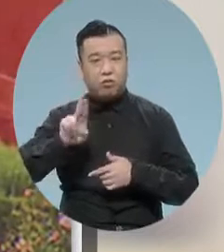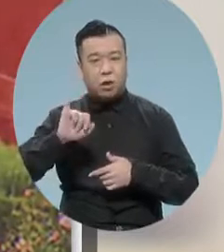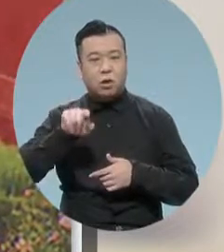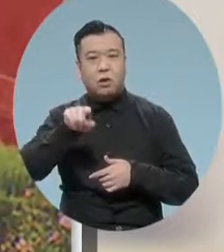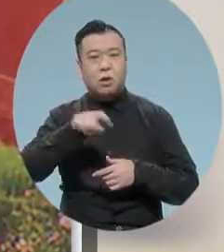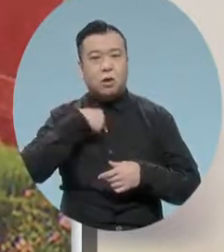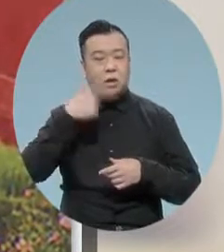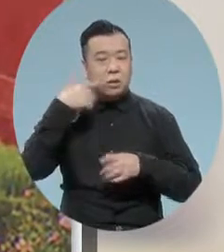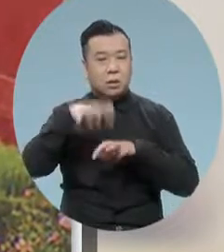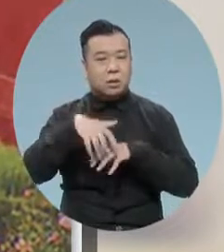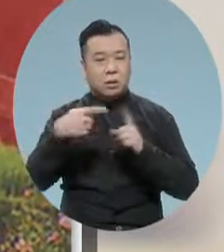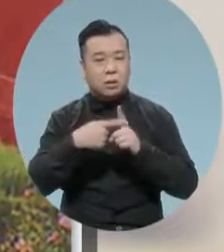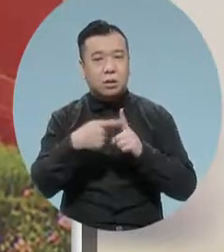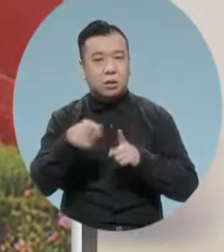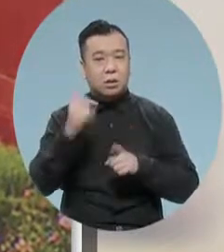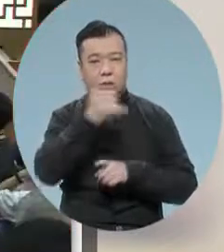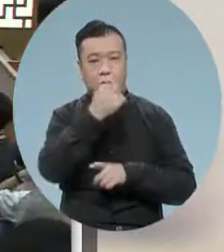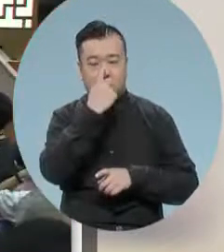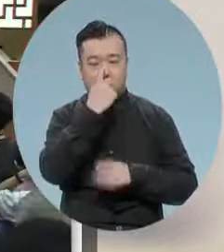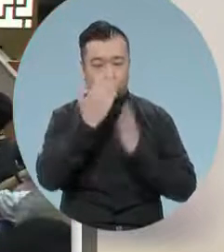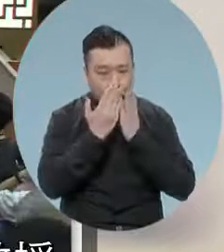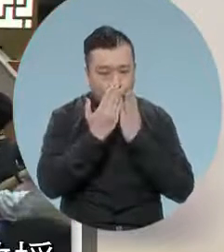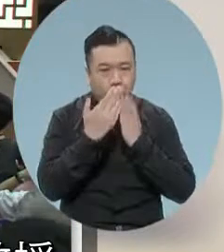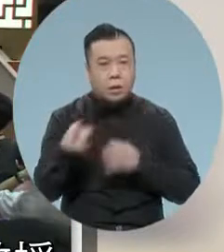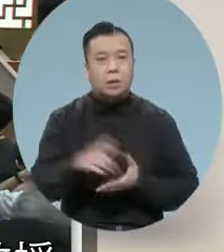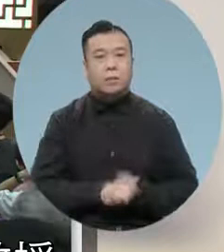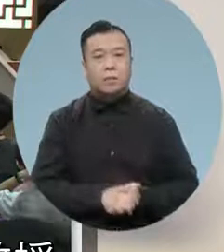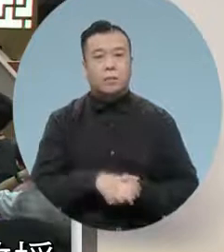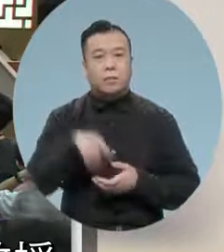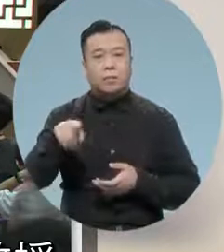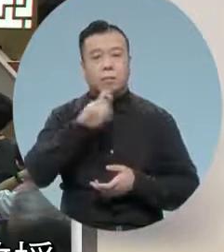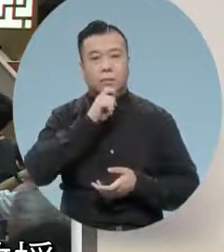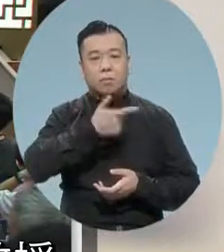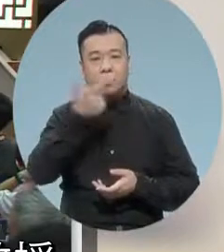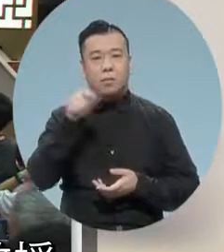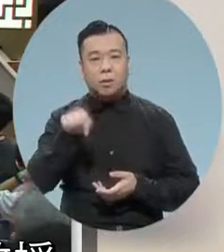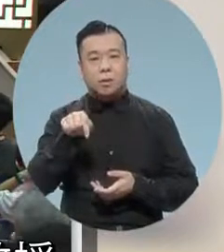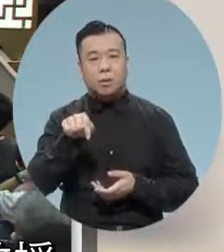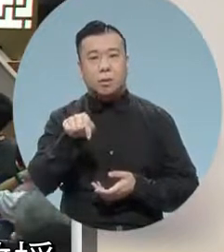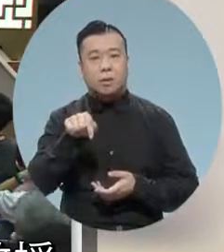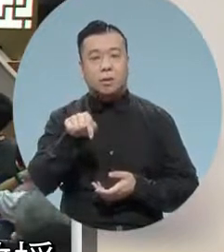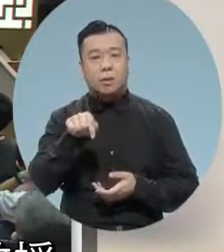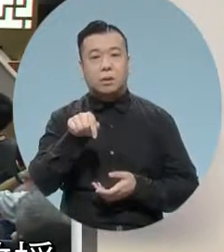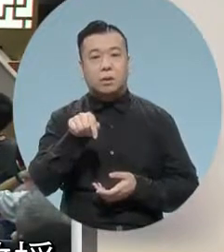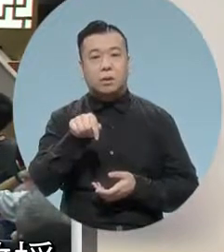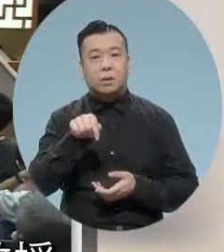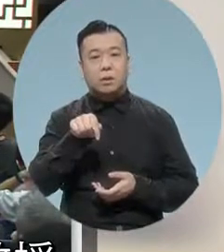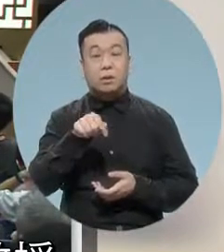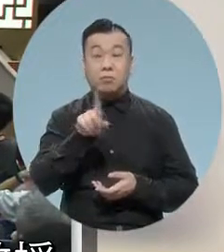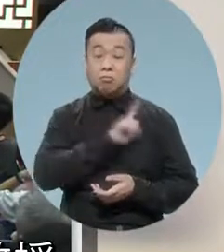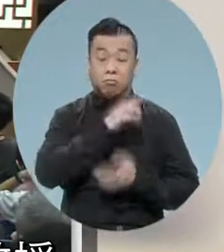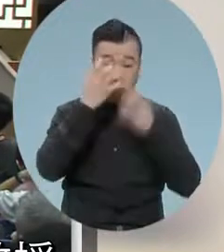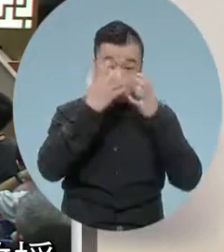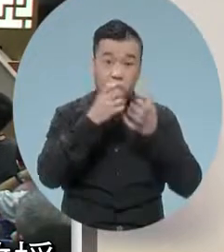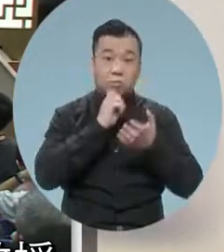新界人，又係去英國讀書嘅。咁佢或者有好多佢唔同嘅觀